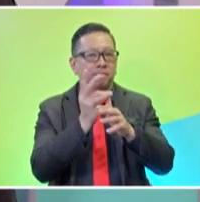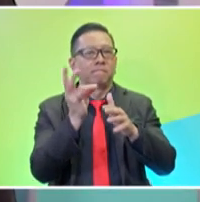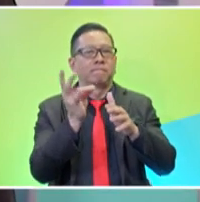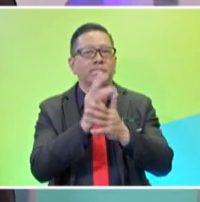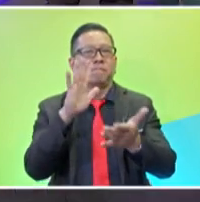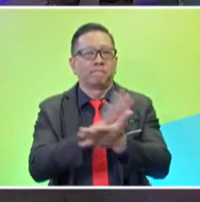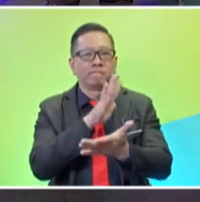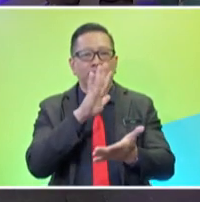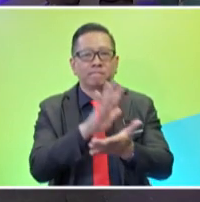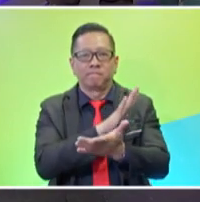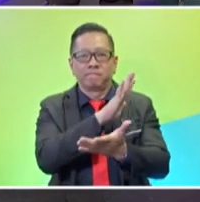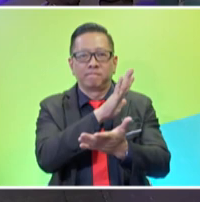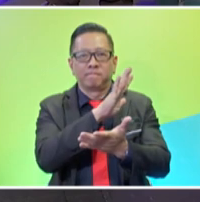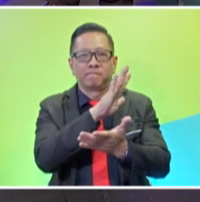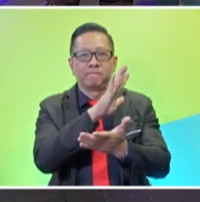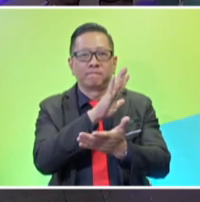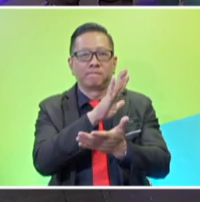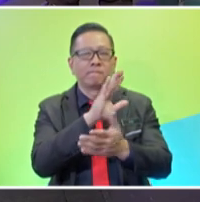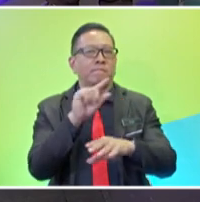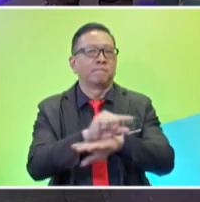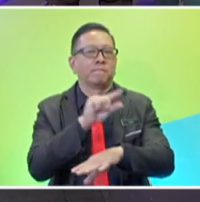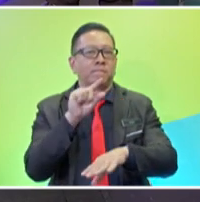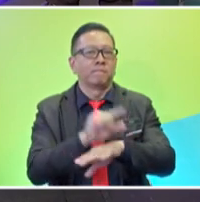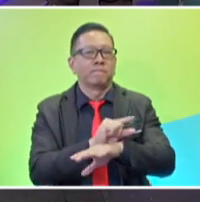kita ada bahan cerita macam-macam